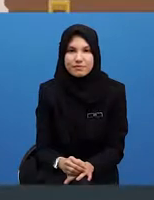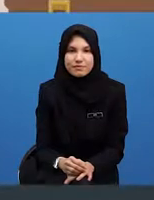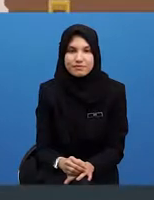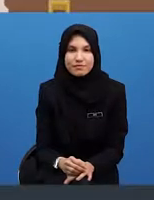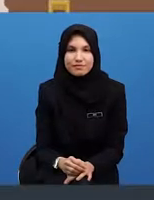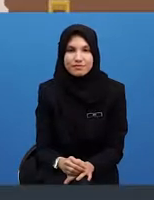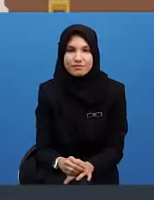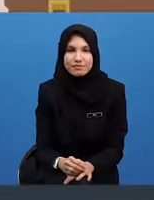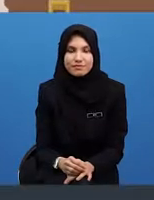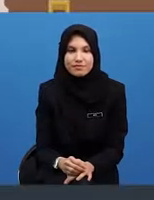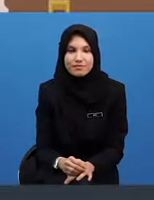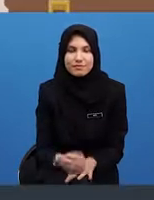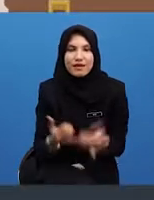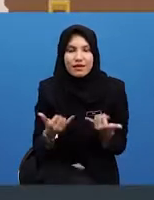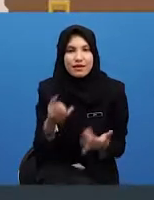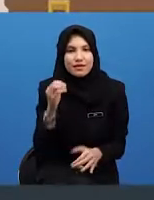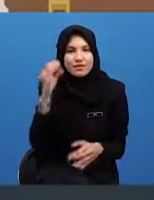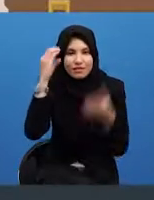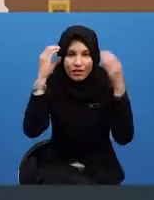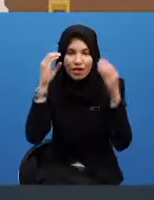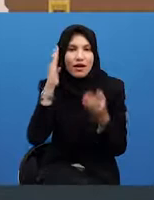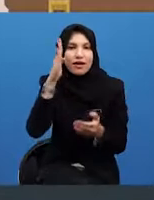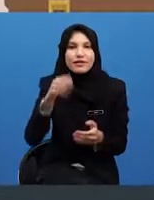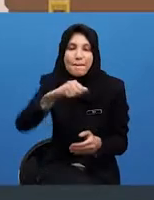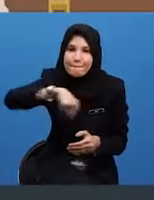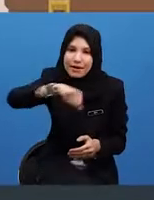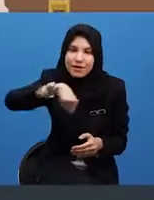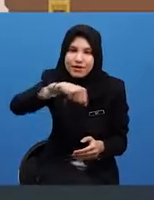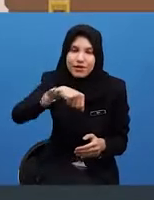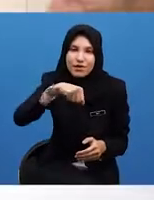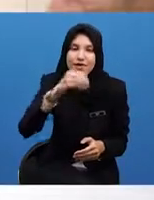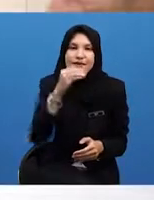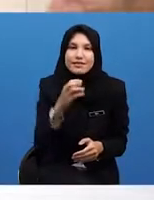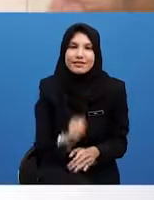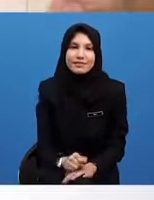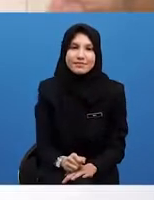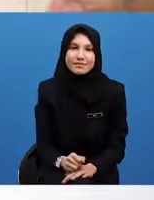Sekarang cikgu akan mengaduk larutan ini.